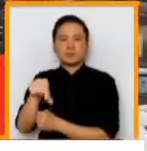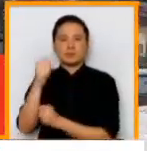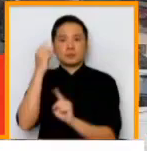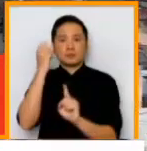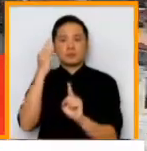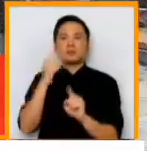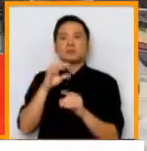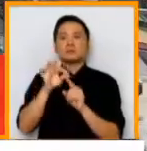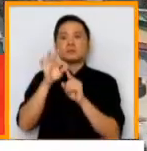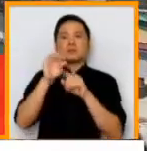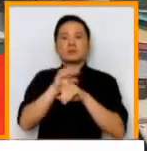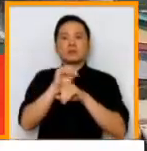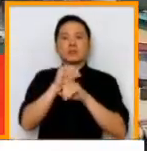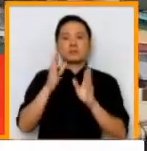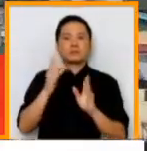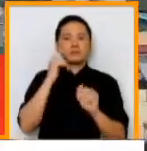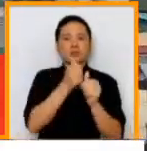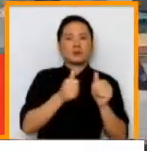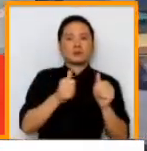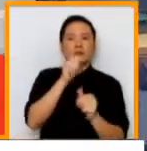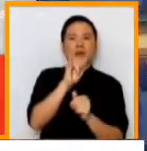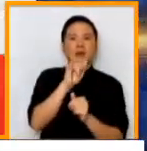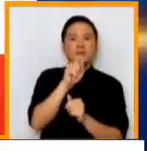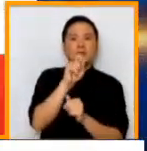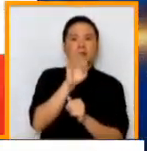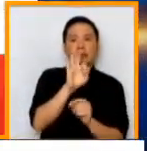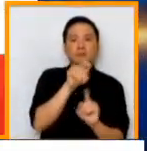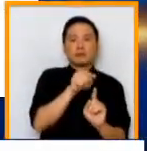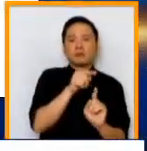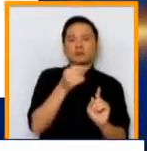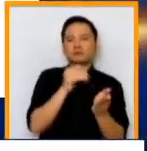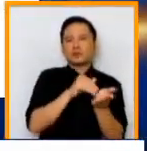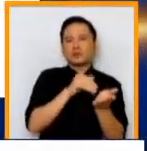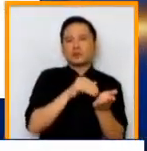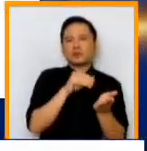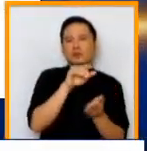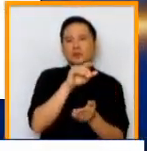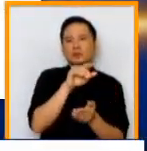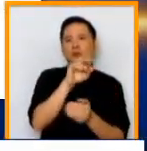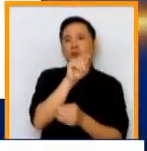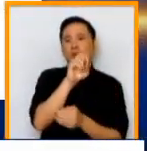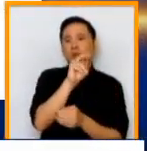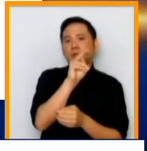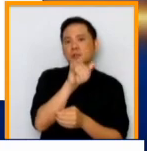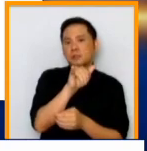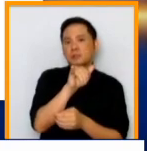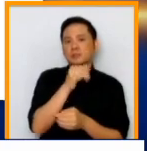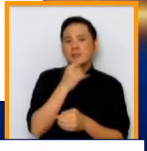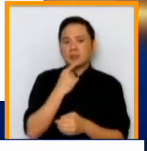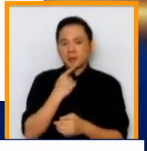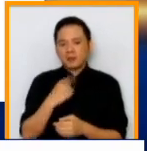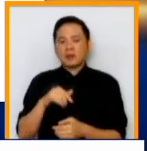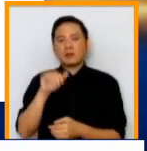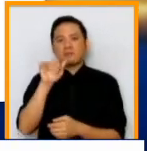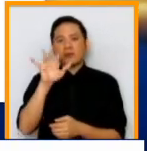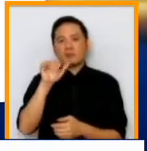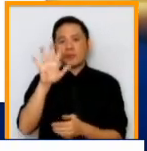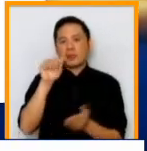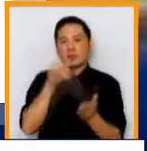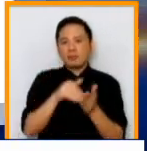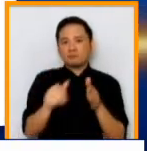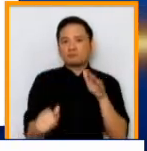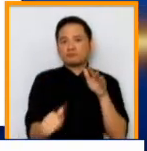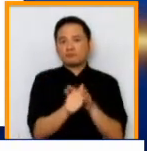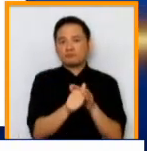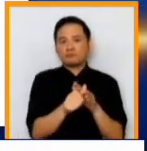Task Force for COVID-19, Dr. Tony Liachon, may 15,000 bagong kaso kada araw sa NCR at